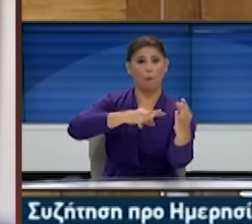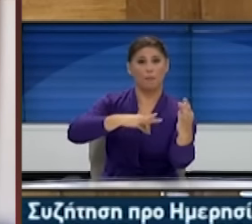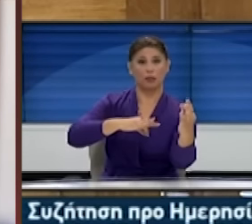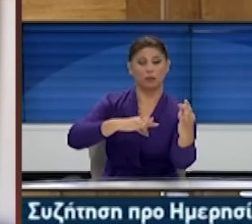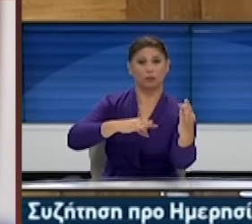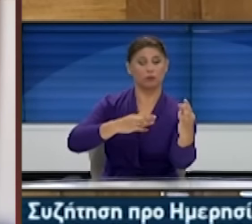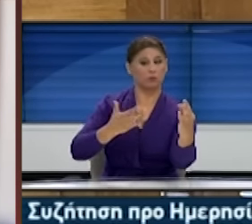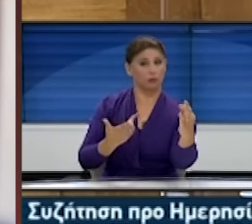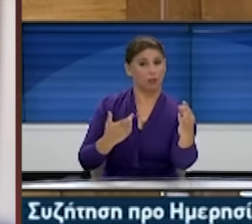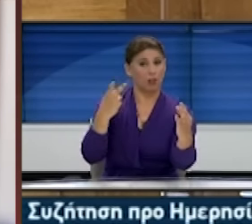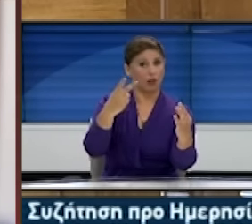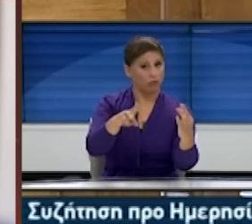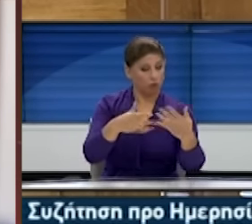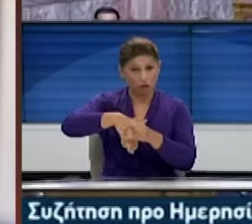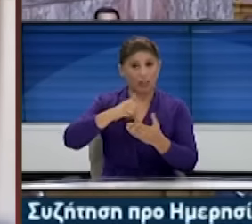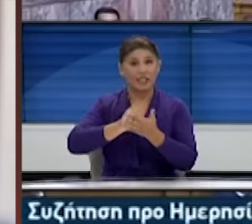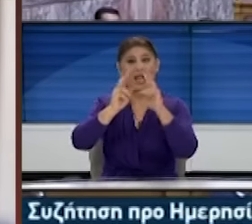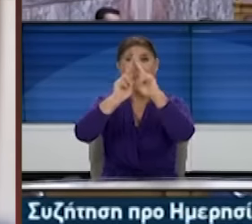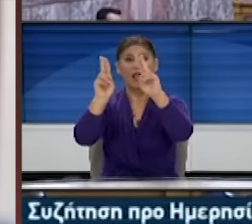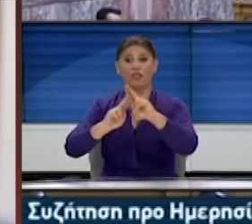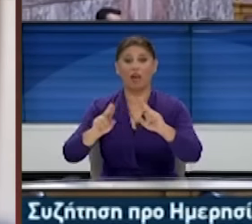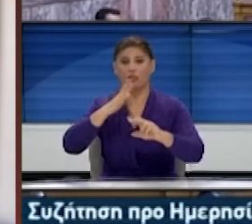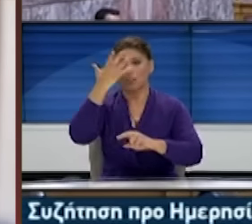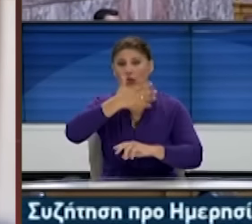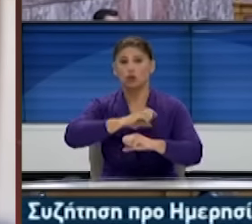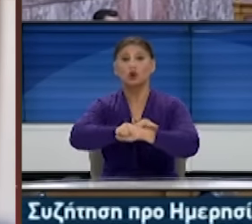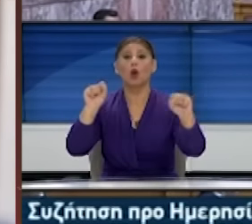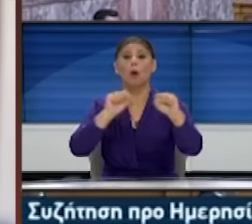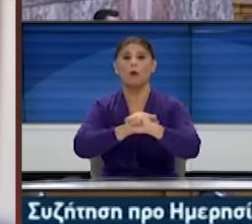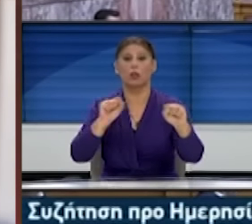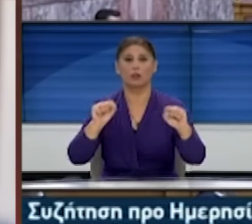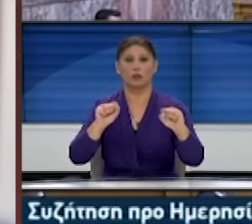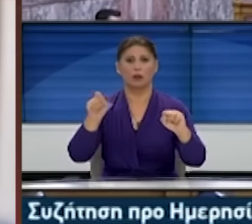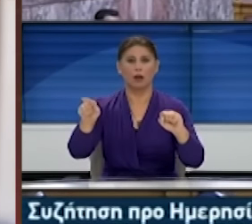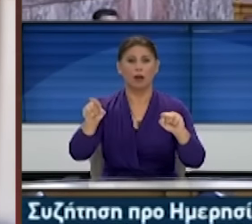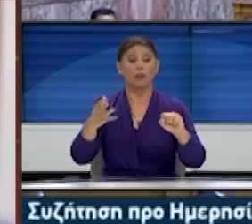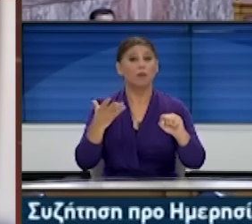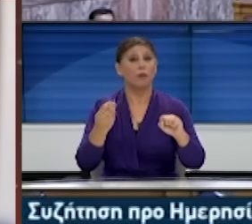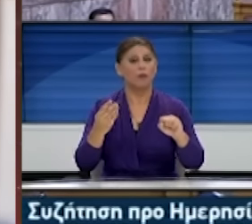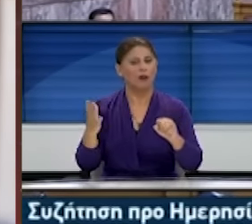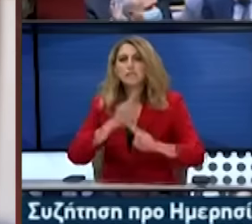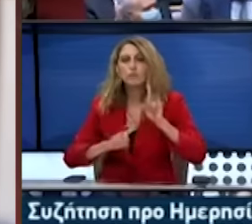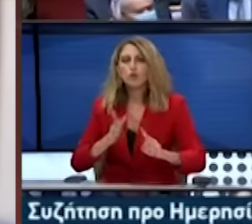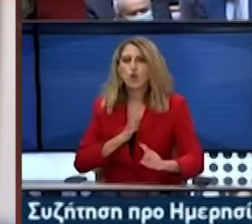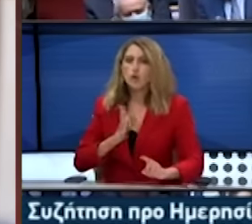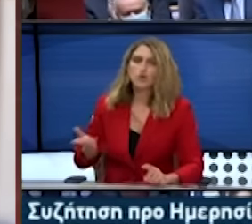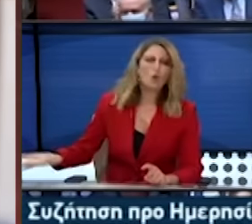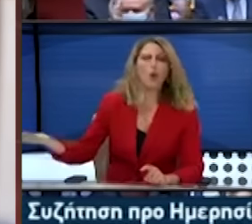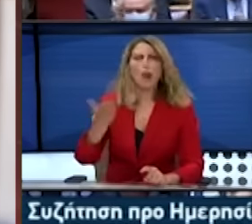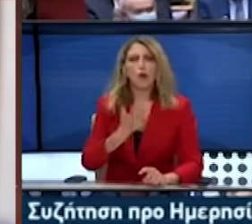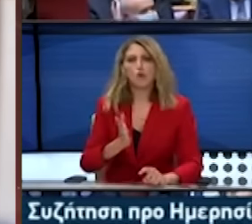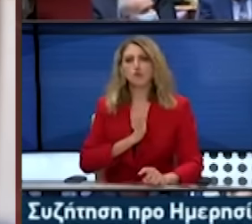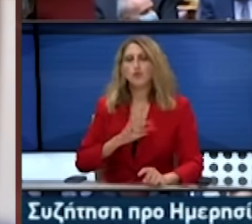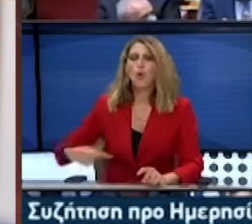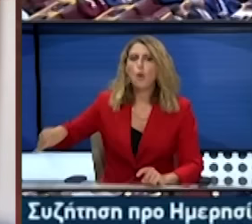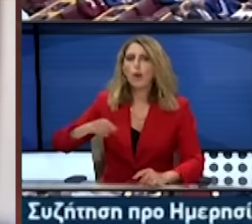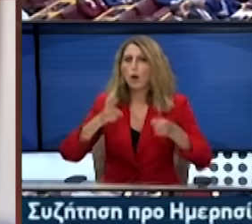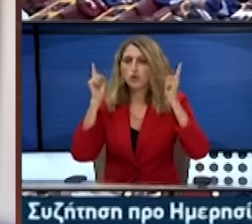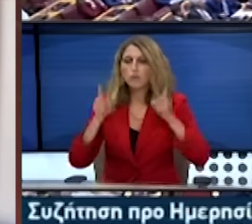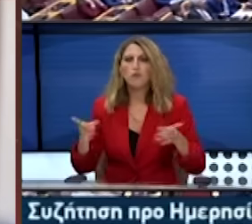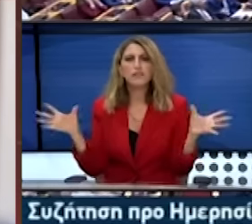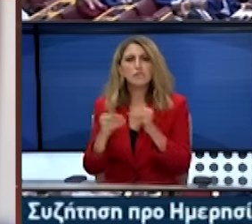διότι ένα κομμάτι της ιεραρχίας το συντηρεί, άρα έχει πολιτική επίπτωση διαρκείας. Ναι, και θα το